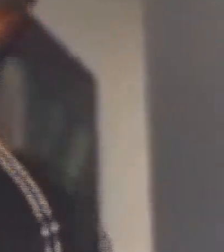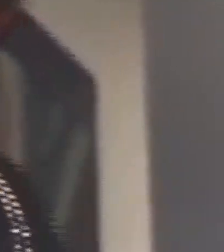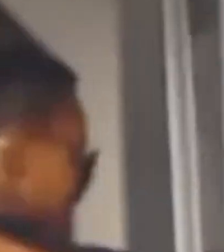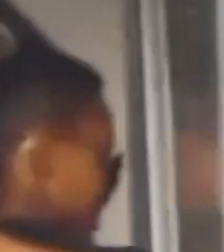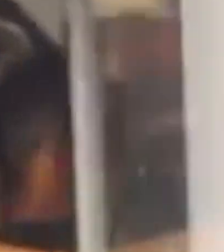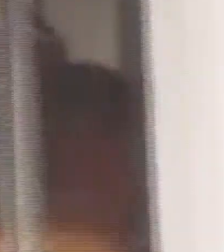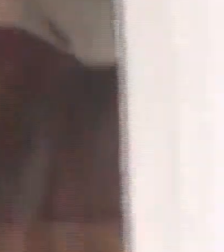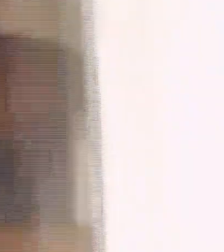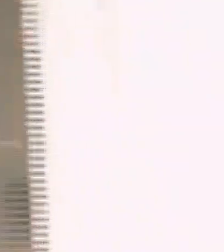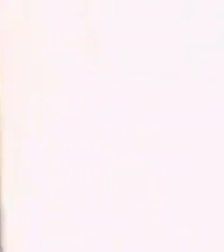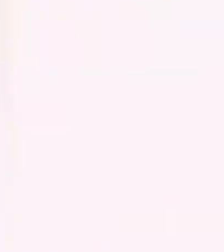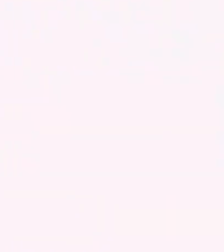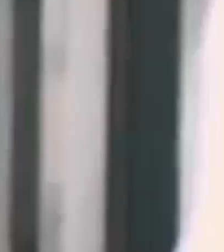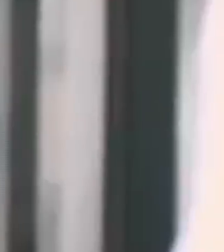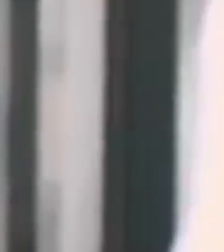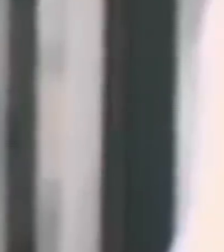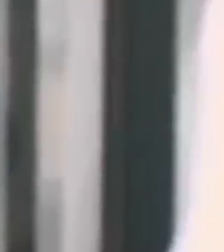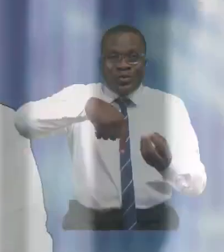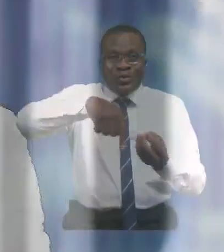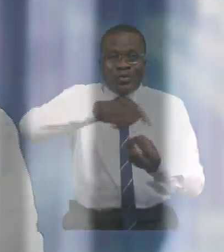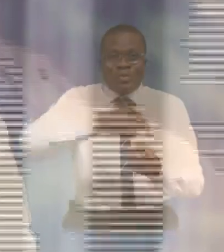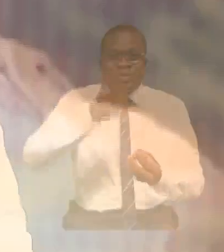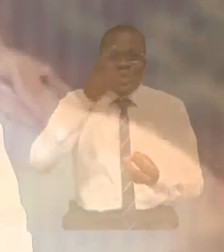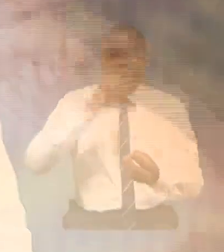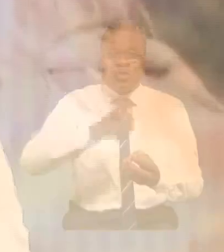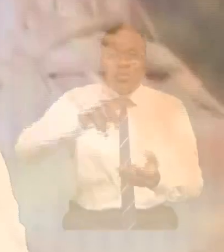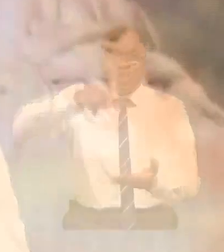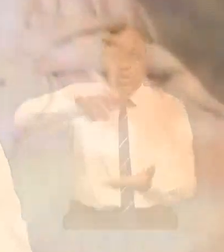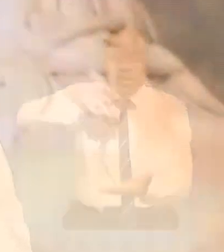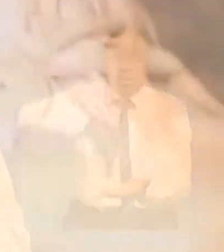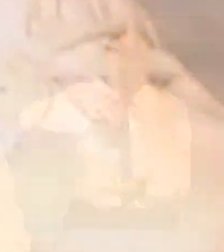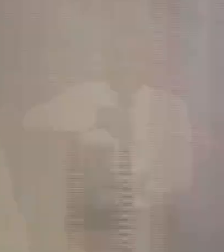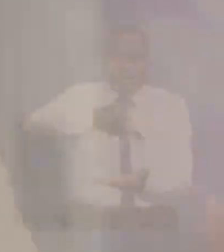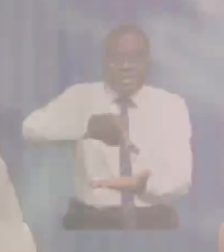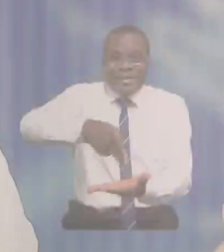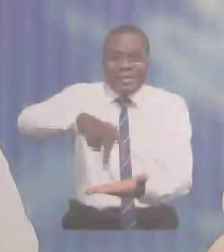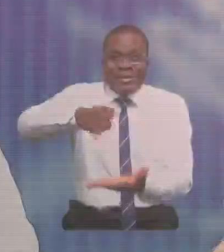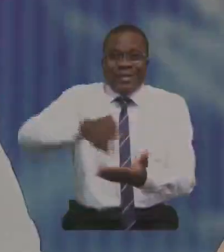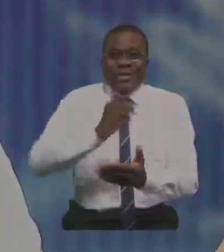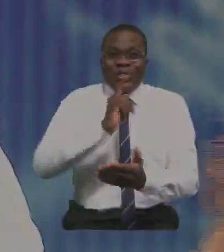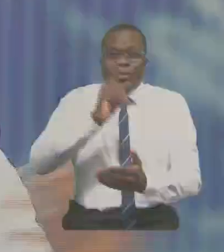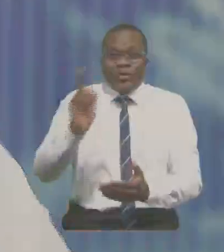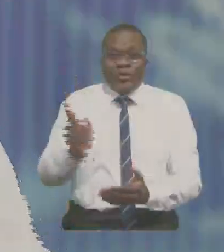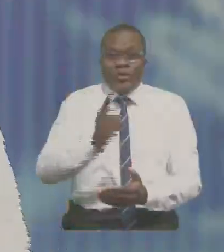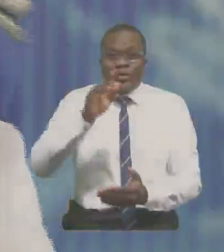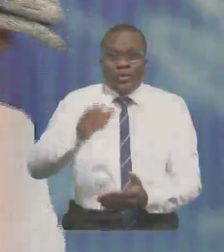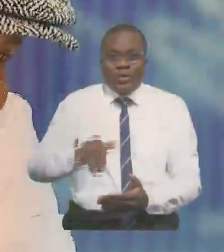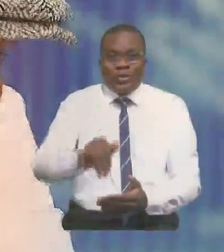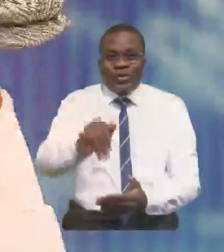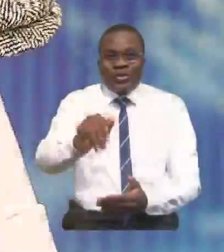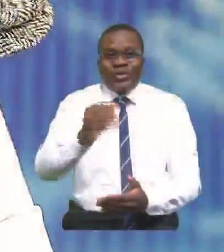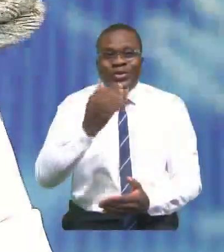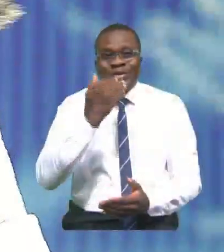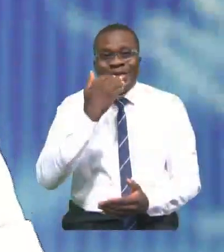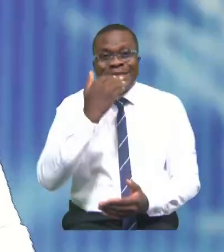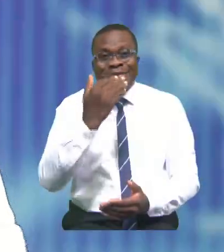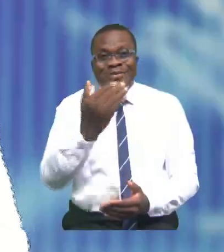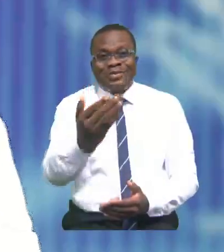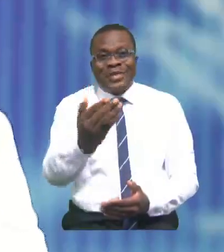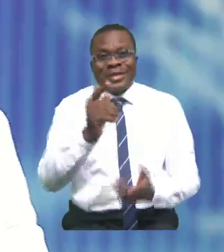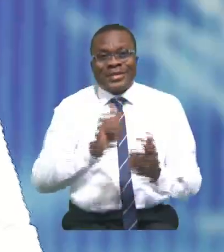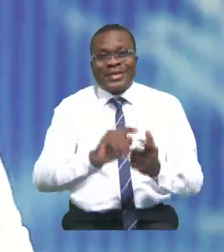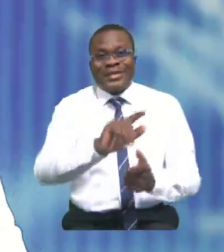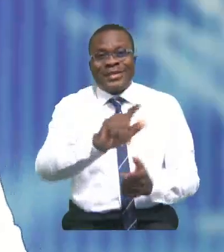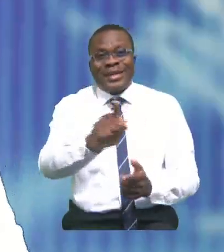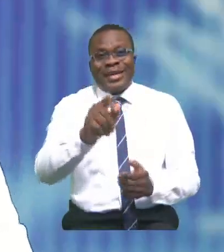un tour pour une dan pour toujours merci beaucoup Fali poua